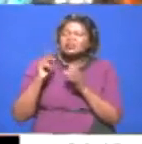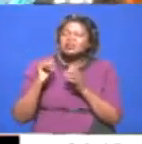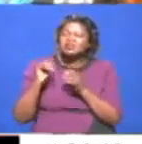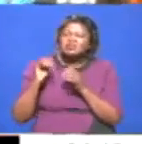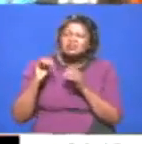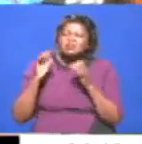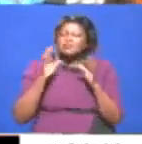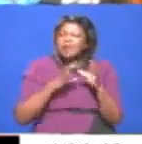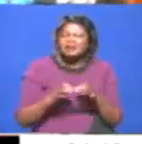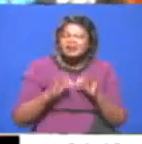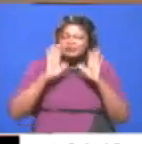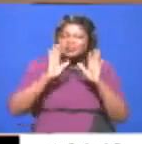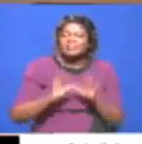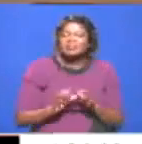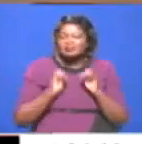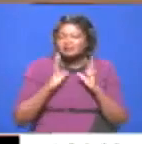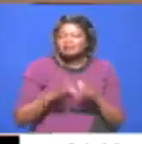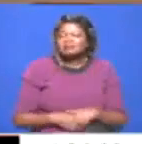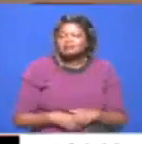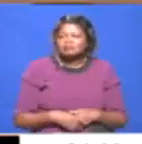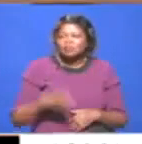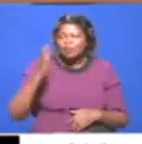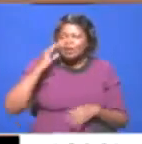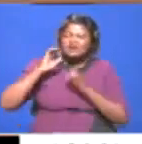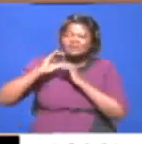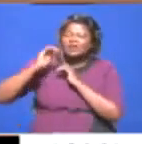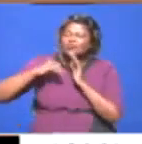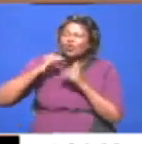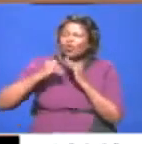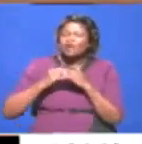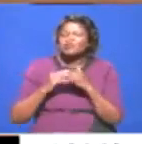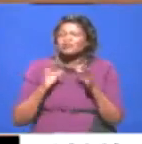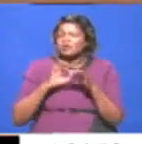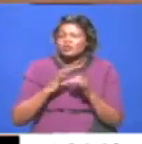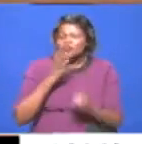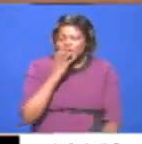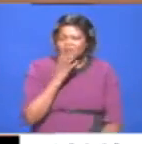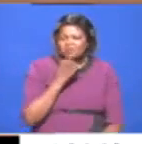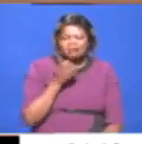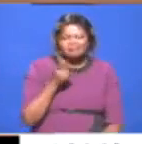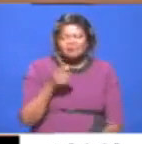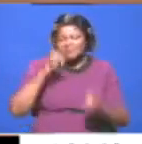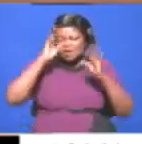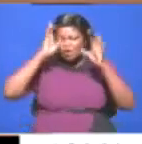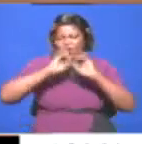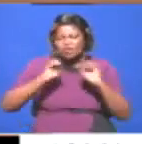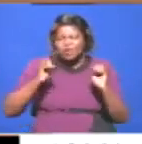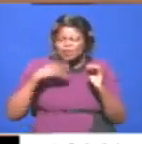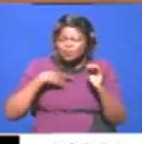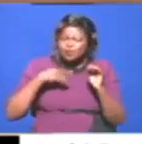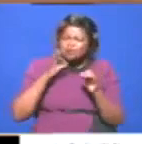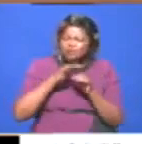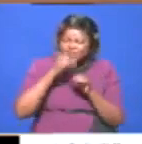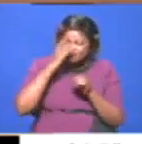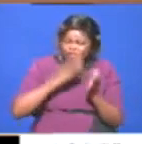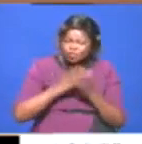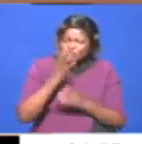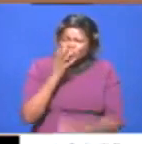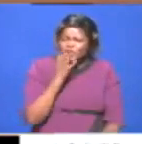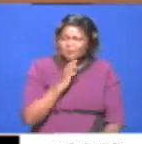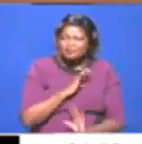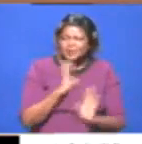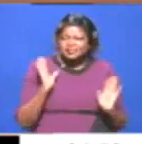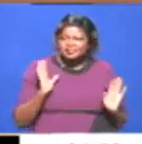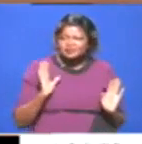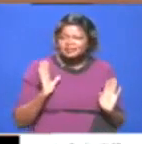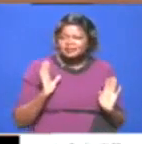was still in ODM party. Na hata ya sione miujiza, hapa watu watachaguliwa kupitia ODM, sipa wala chama chengine.